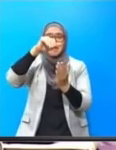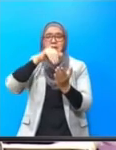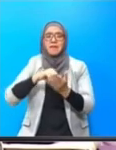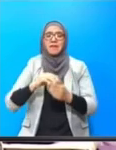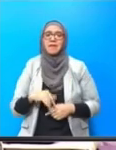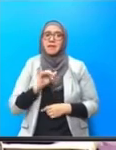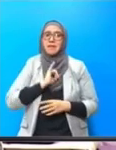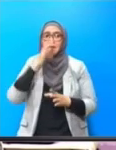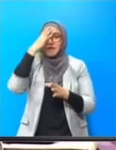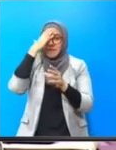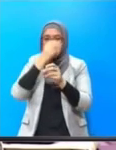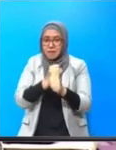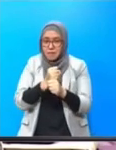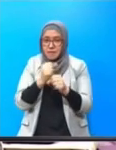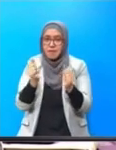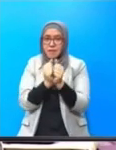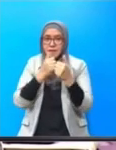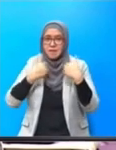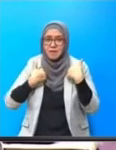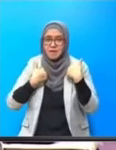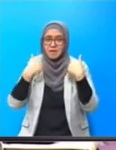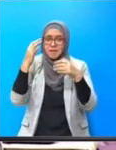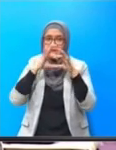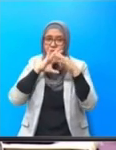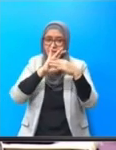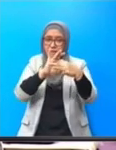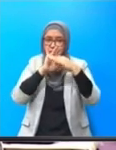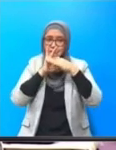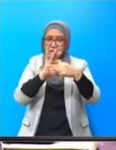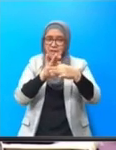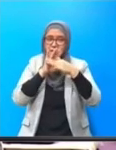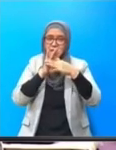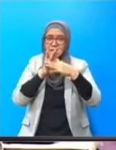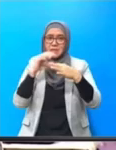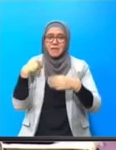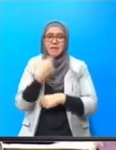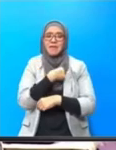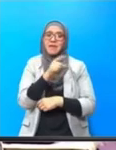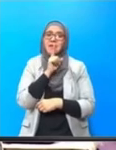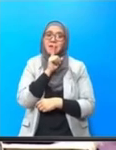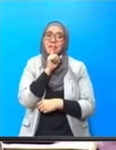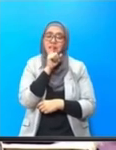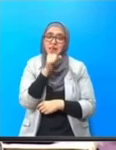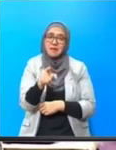yakin dengan adanya kerjasama ini, kita akan pastikan segala